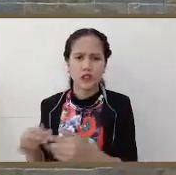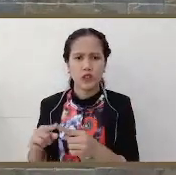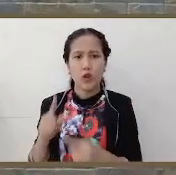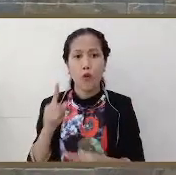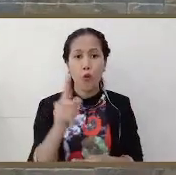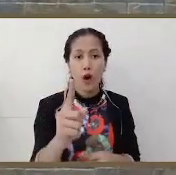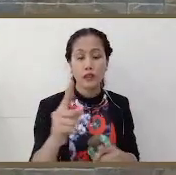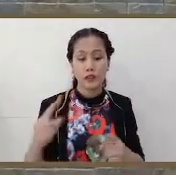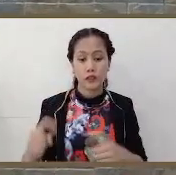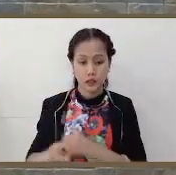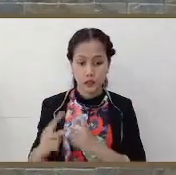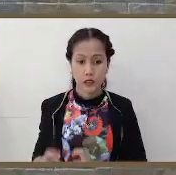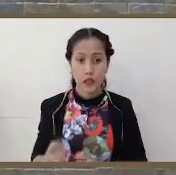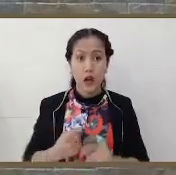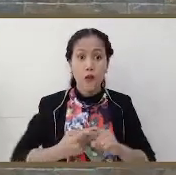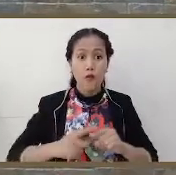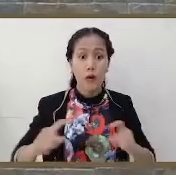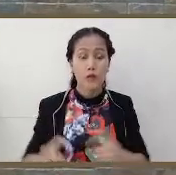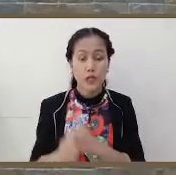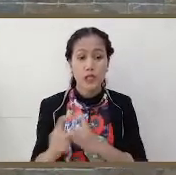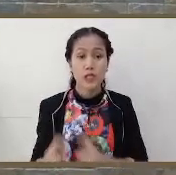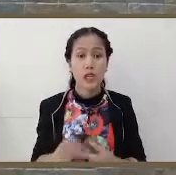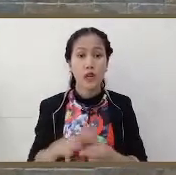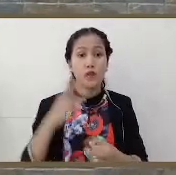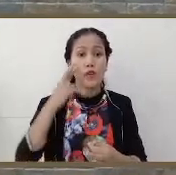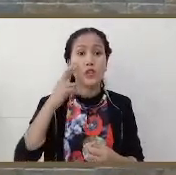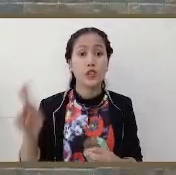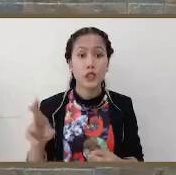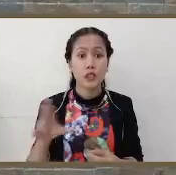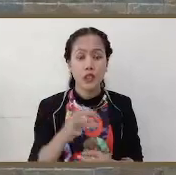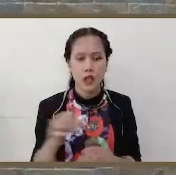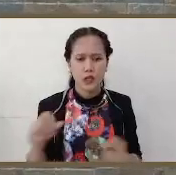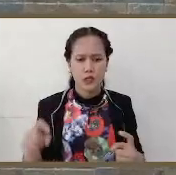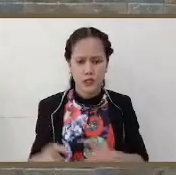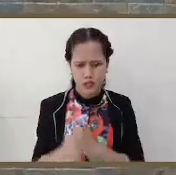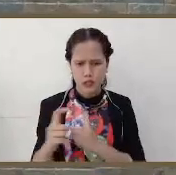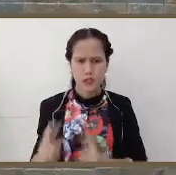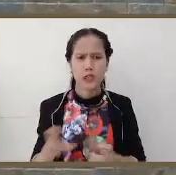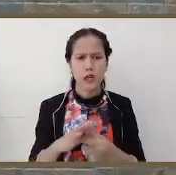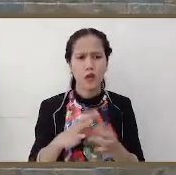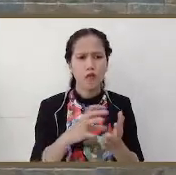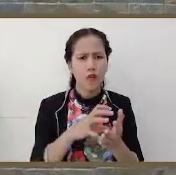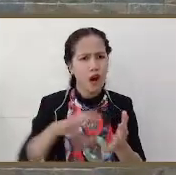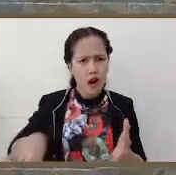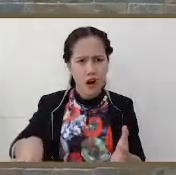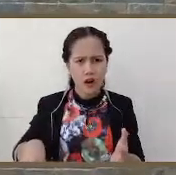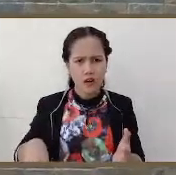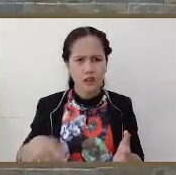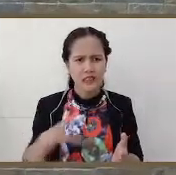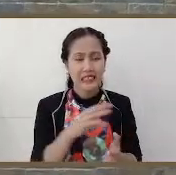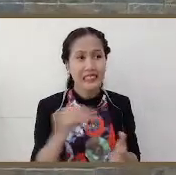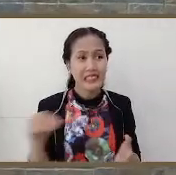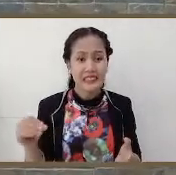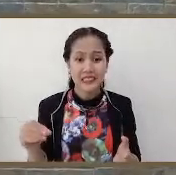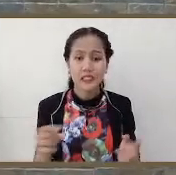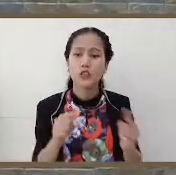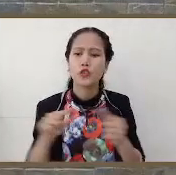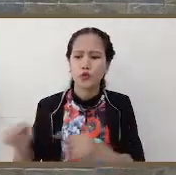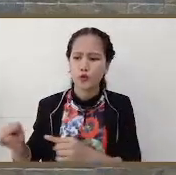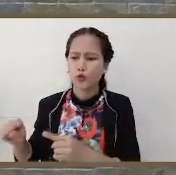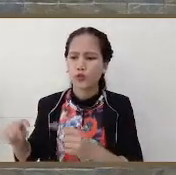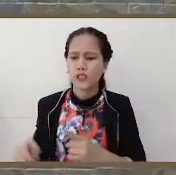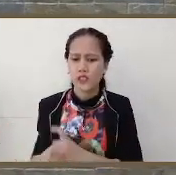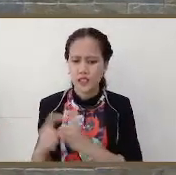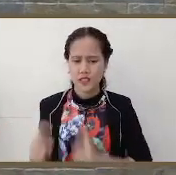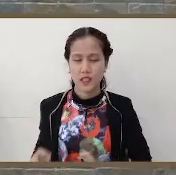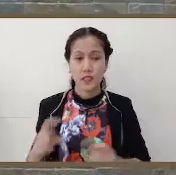nagli-lead ito sa sin of omission. And because of the sin of omission, dadalhin tayo sa sin of apostasy. Mga kapatid,